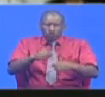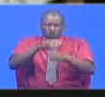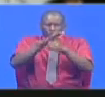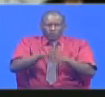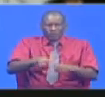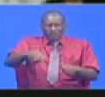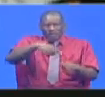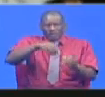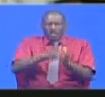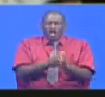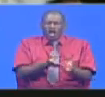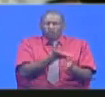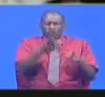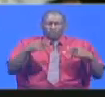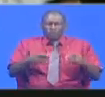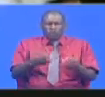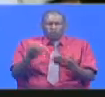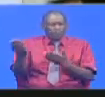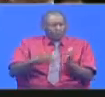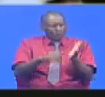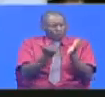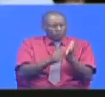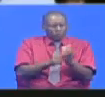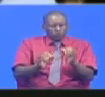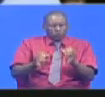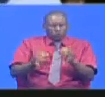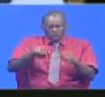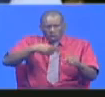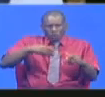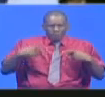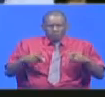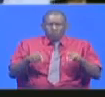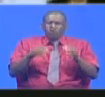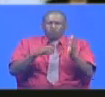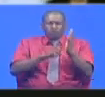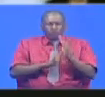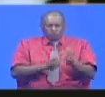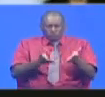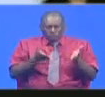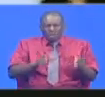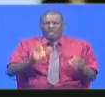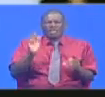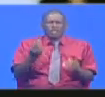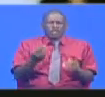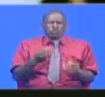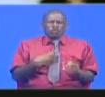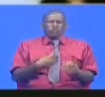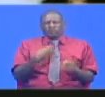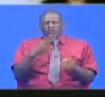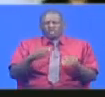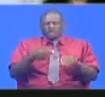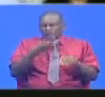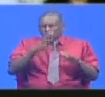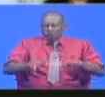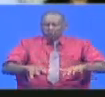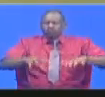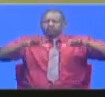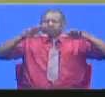the consequences to our people, as you here in Kenya have felt with the floods in recent